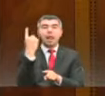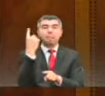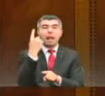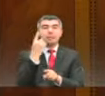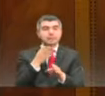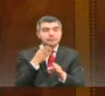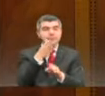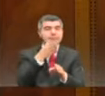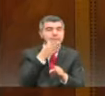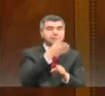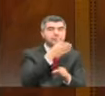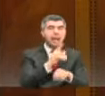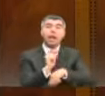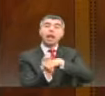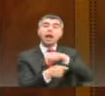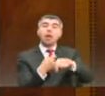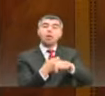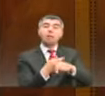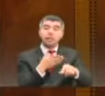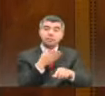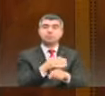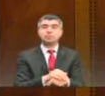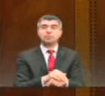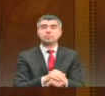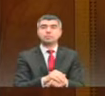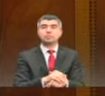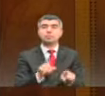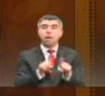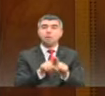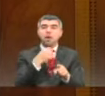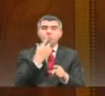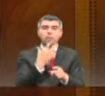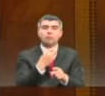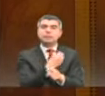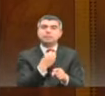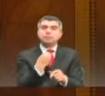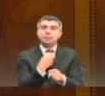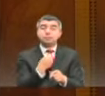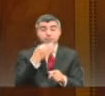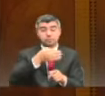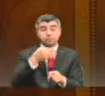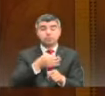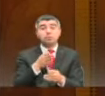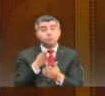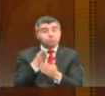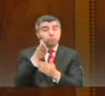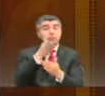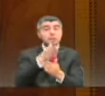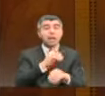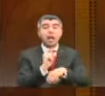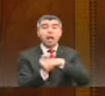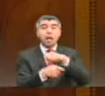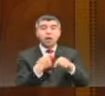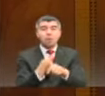الصحة المتنقلة بالعالم القروي عن طريق تخصيص وحدات صحية وطبية متنقلة مع